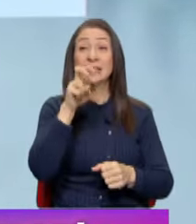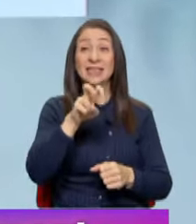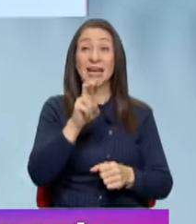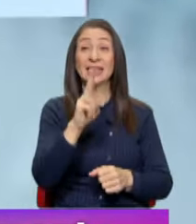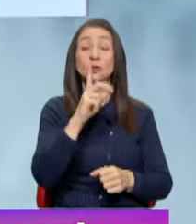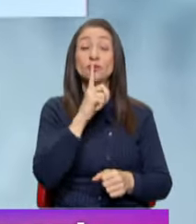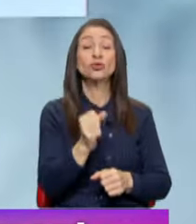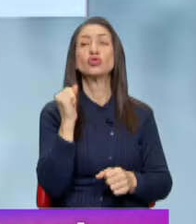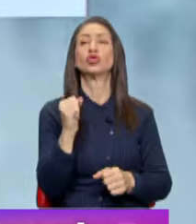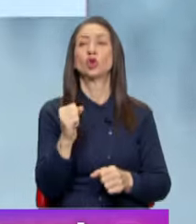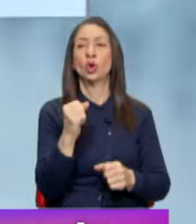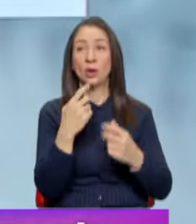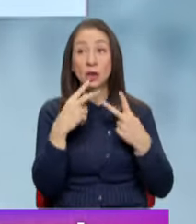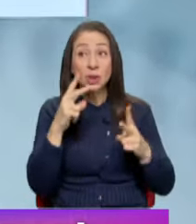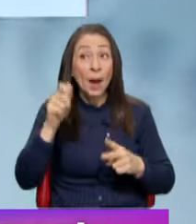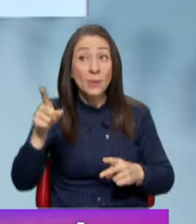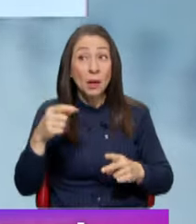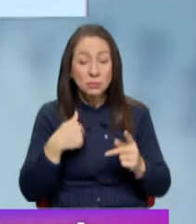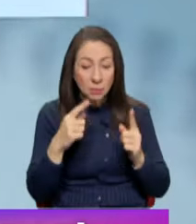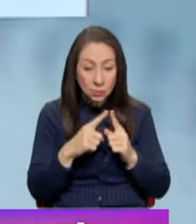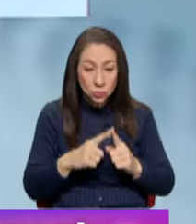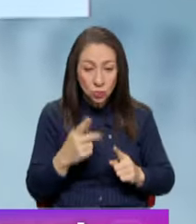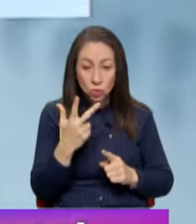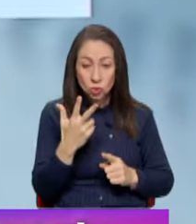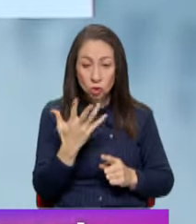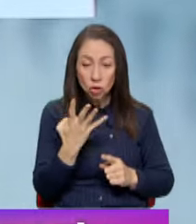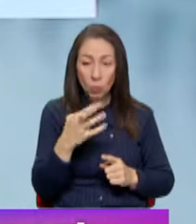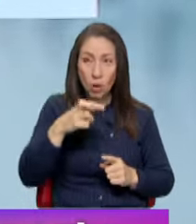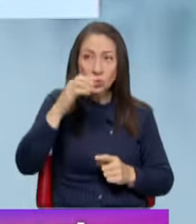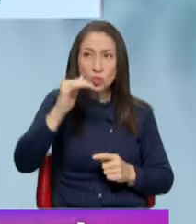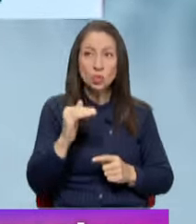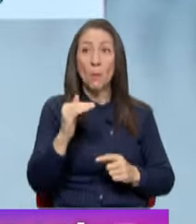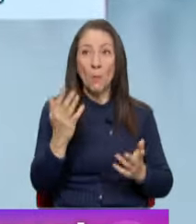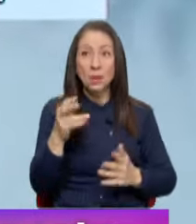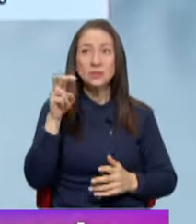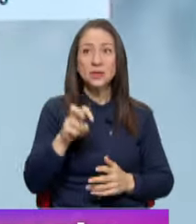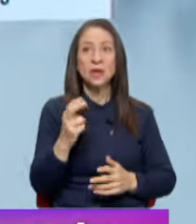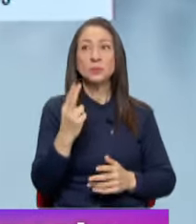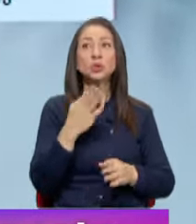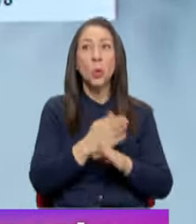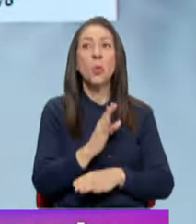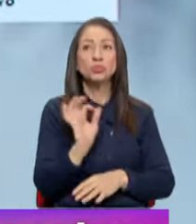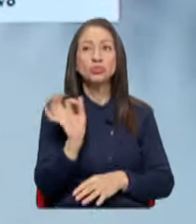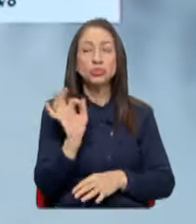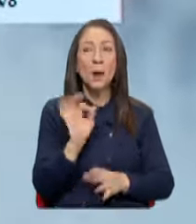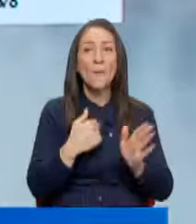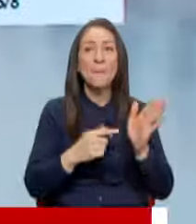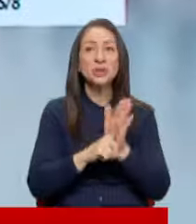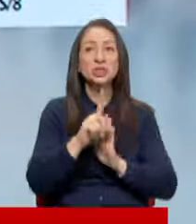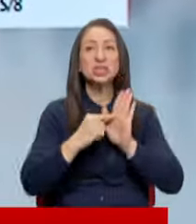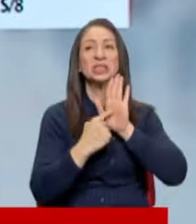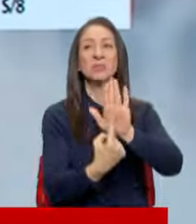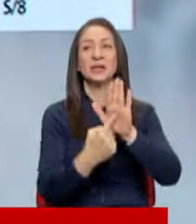tuttu açıklamasını işaret etti Bizim hesabımız 34 puan daha düşüktü Meğer % doğruymuş başarımızı